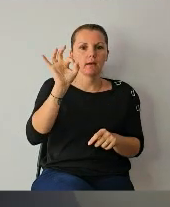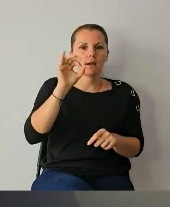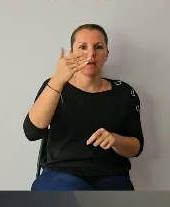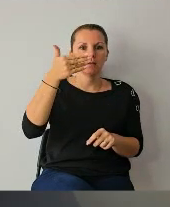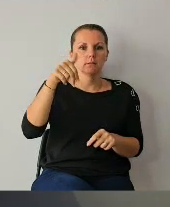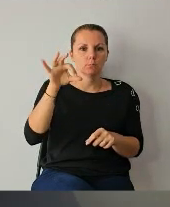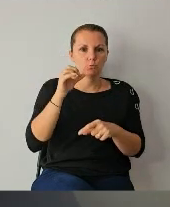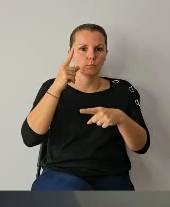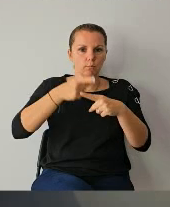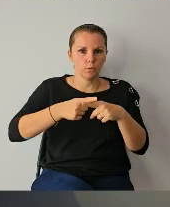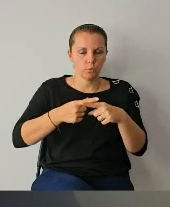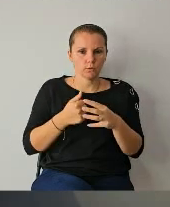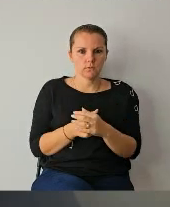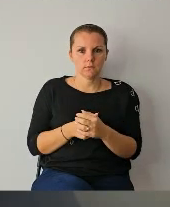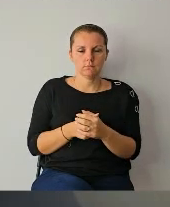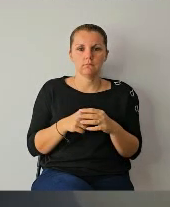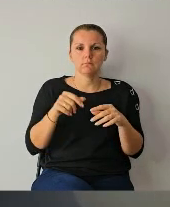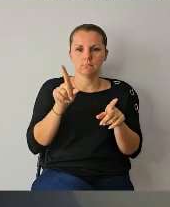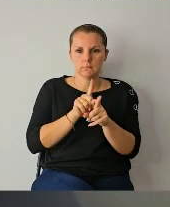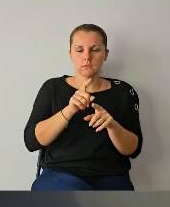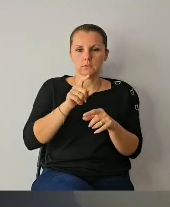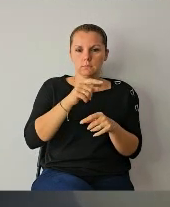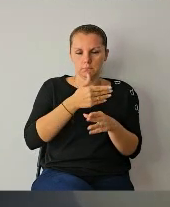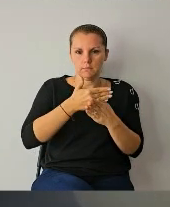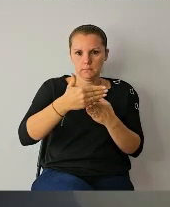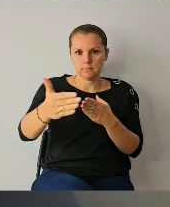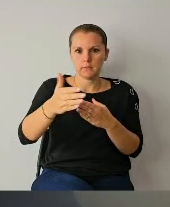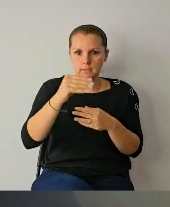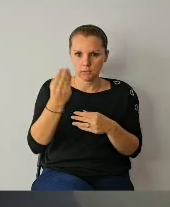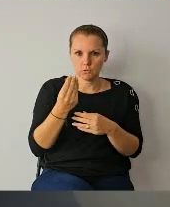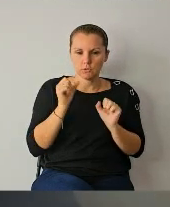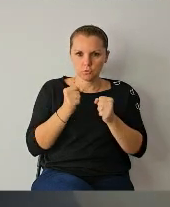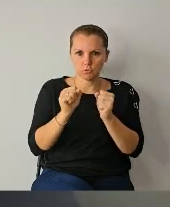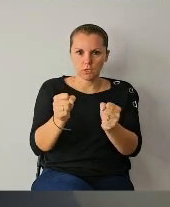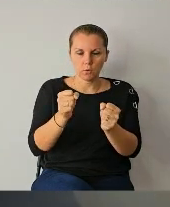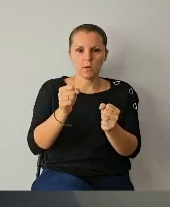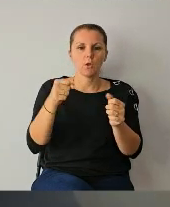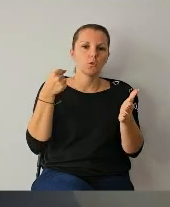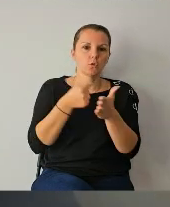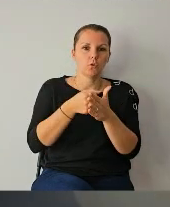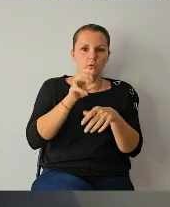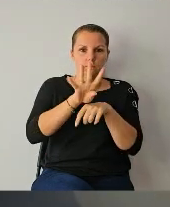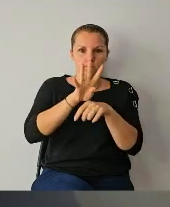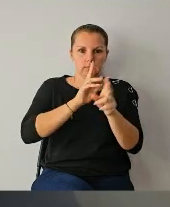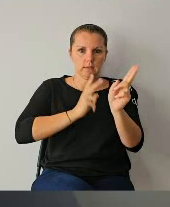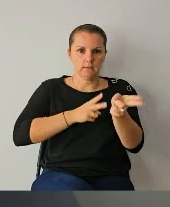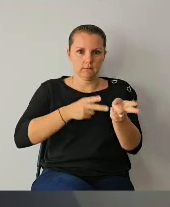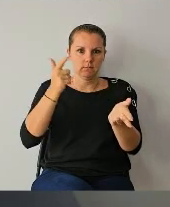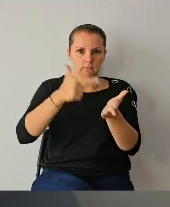ogólnokształcące. Zakończy się ten projekt w obecnym roku, 14 listopada